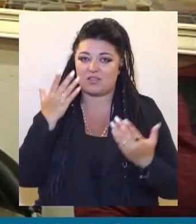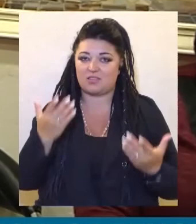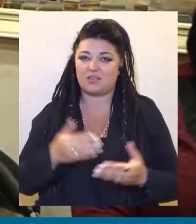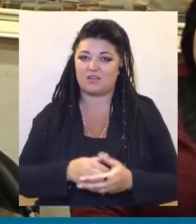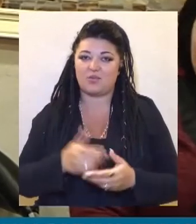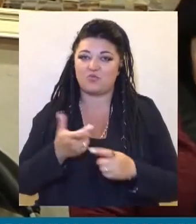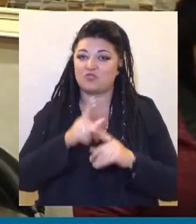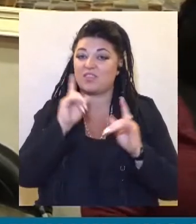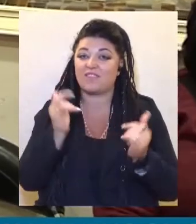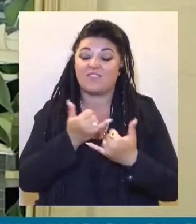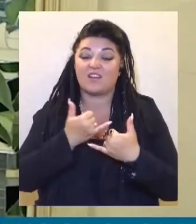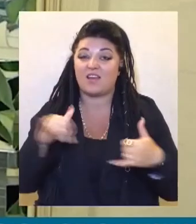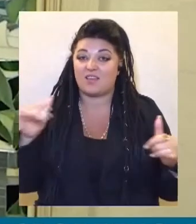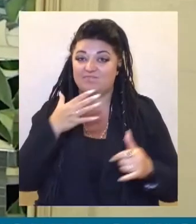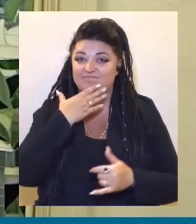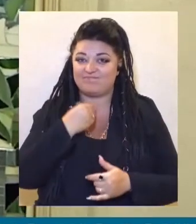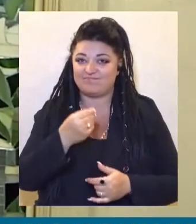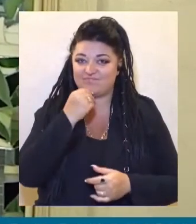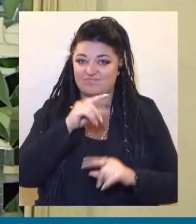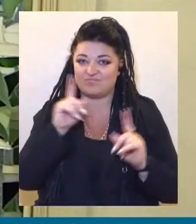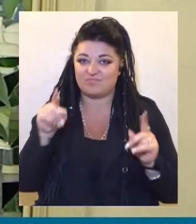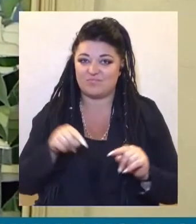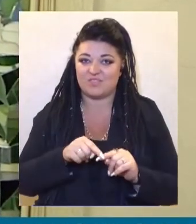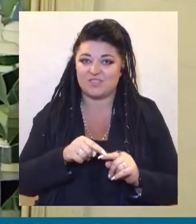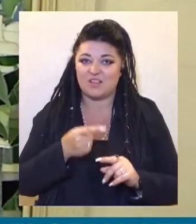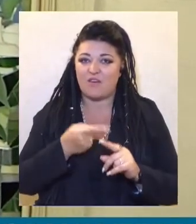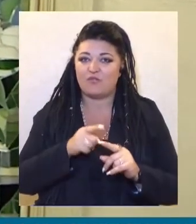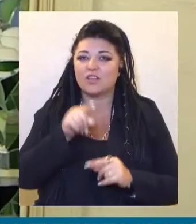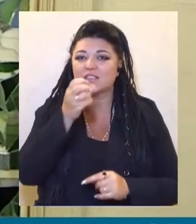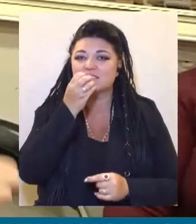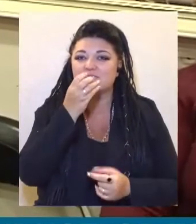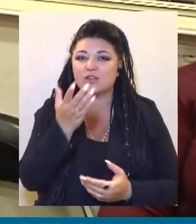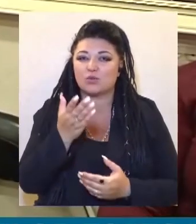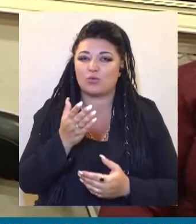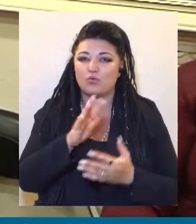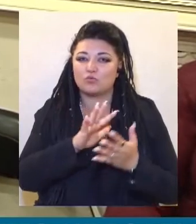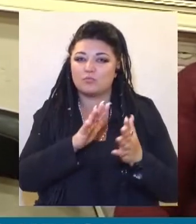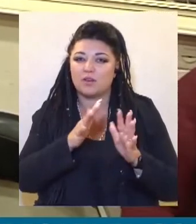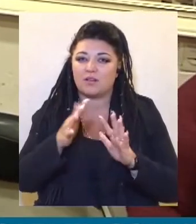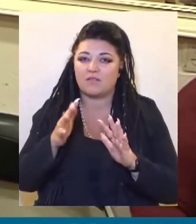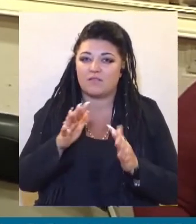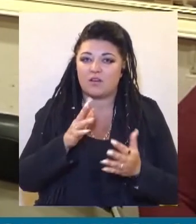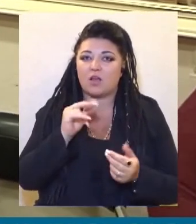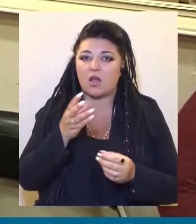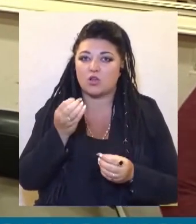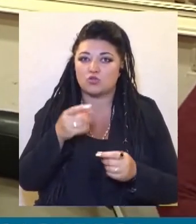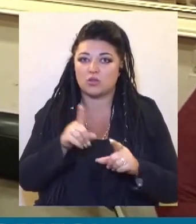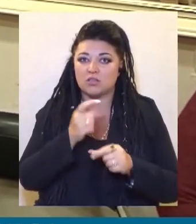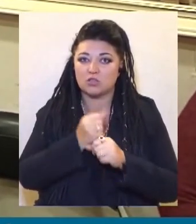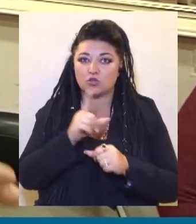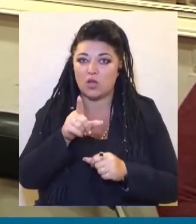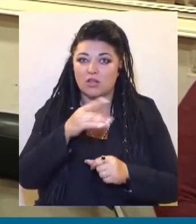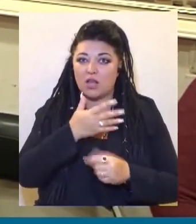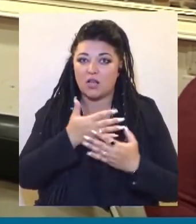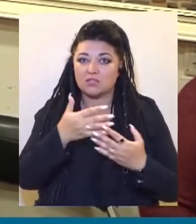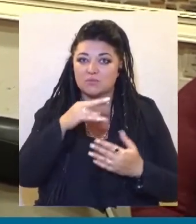Невероятно красиво сделано. Смотрите, а вон там, видите, вот эти цветочки переливаются, блестящие. Так еще как-то сделано, что они разными цветами